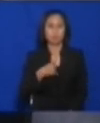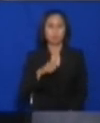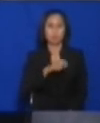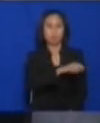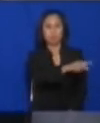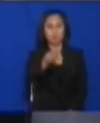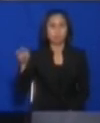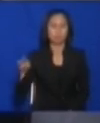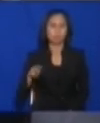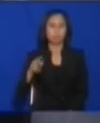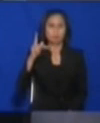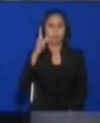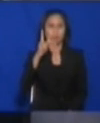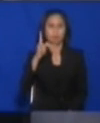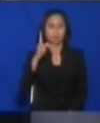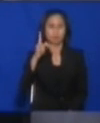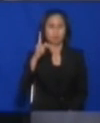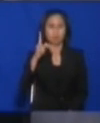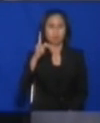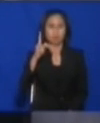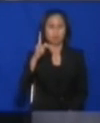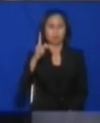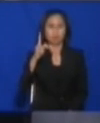pemerintahan dua periode terakhir